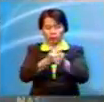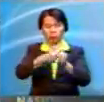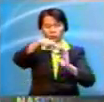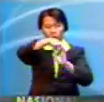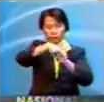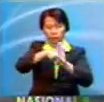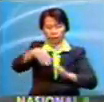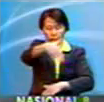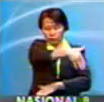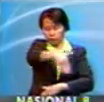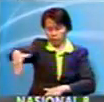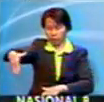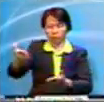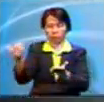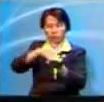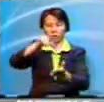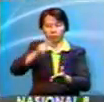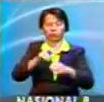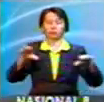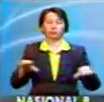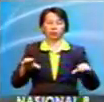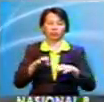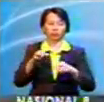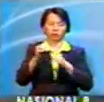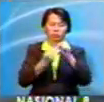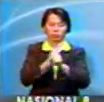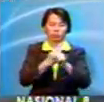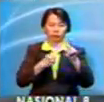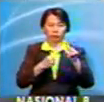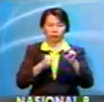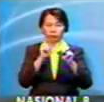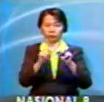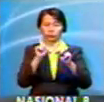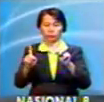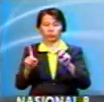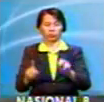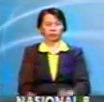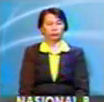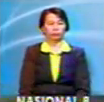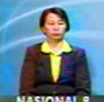peraturan, persempadanan semula sepatutnya dilaksanakan pada 2011.